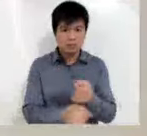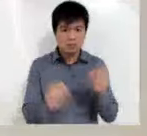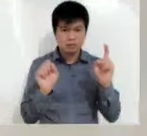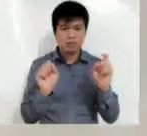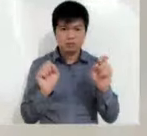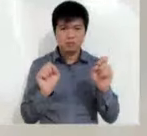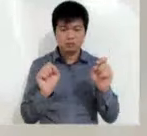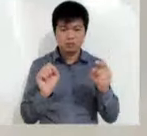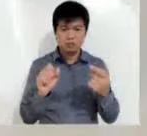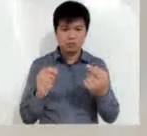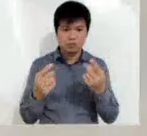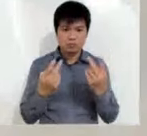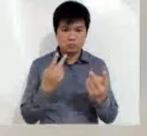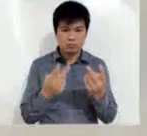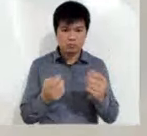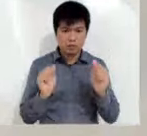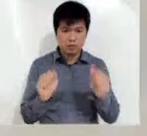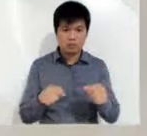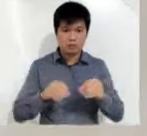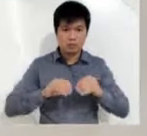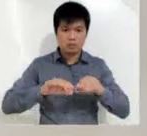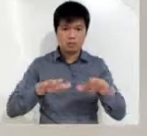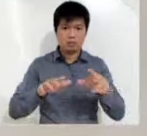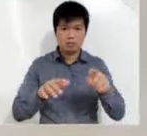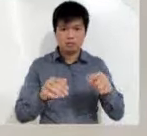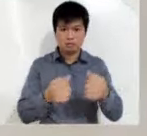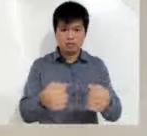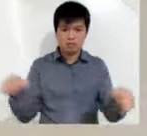can implement doon sa area na yan have been already